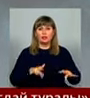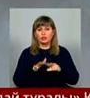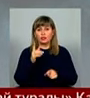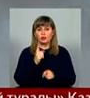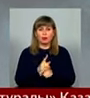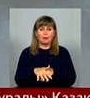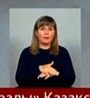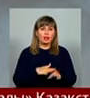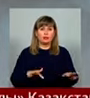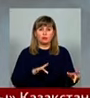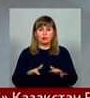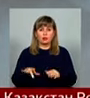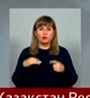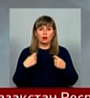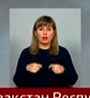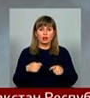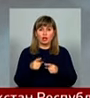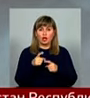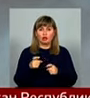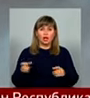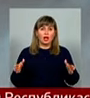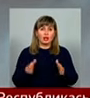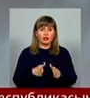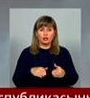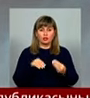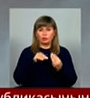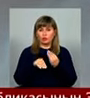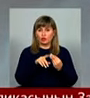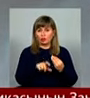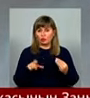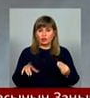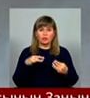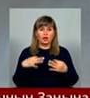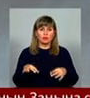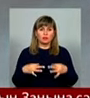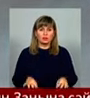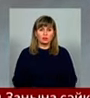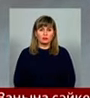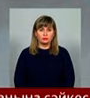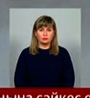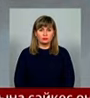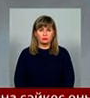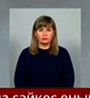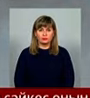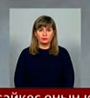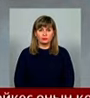на массовые мероприятия и продажу оружия. Ограничено передвижение людей и транспорта.